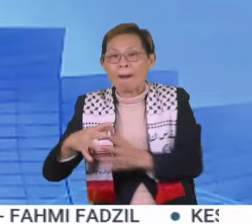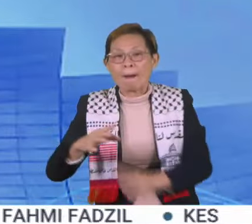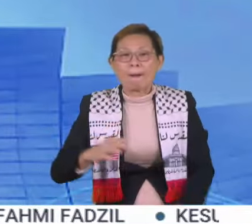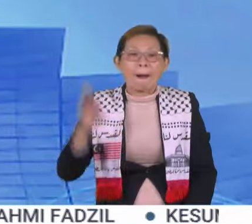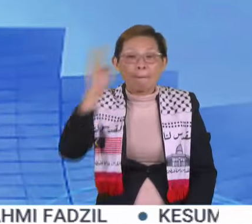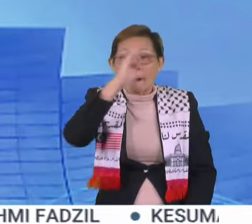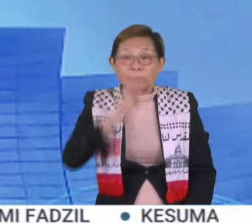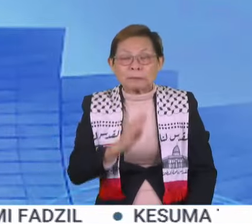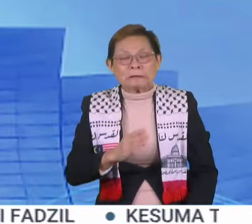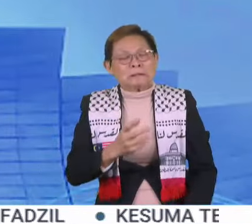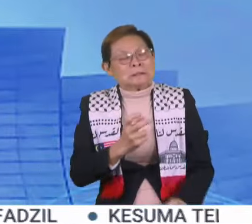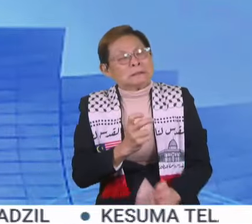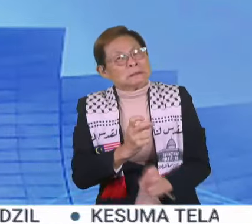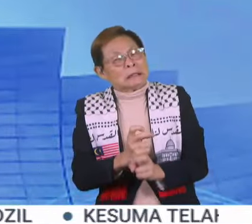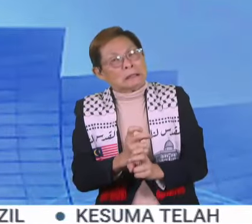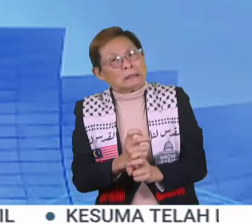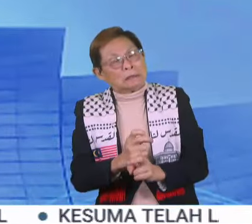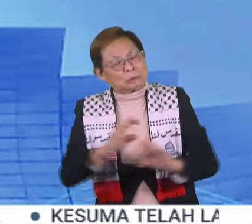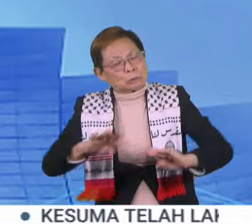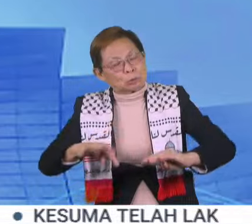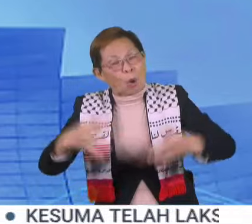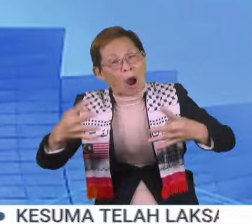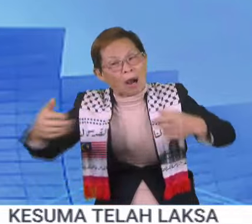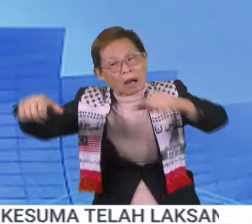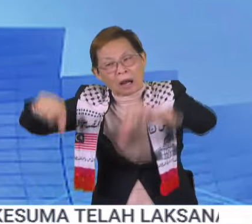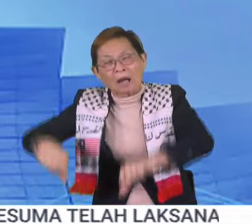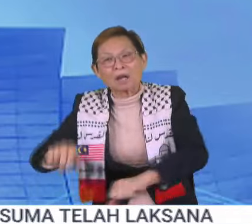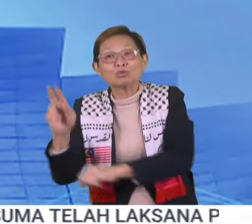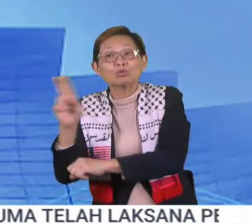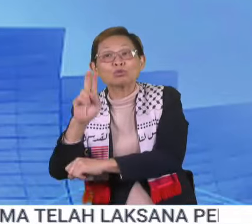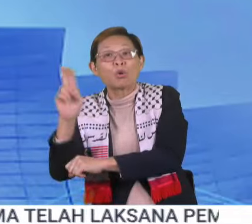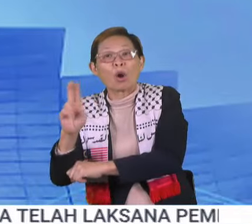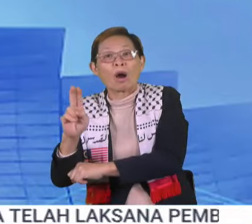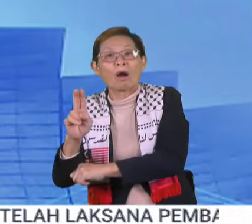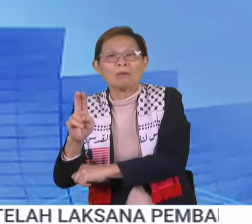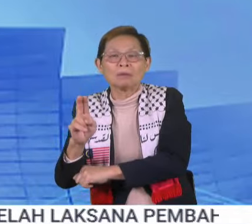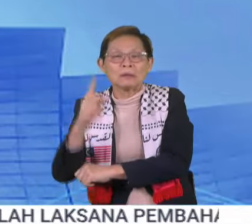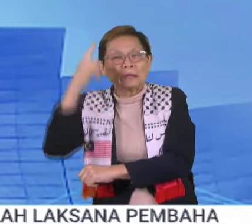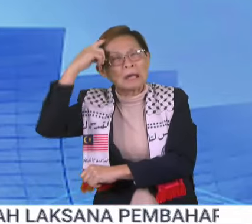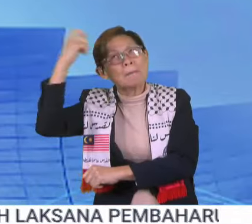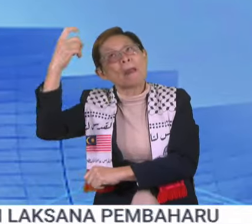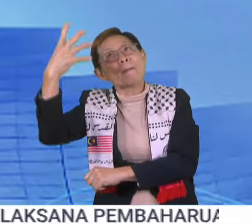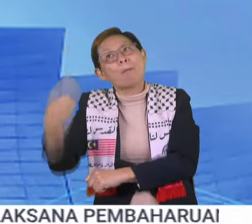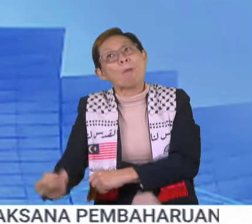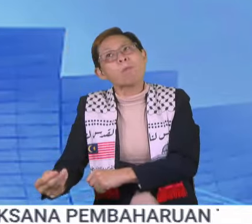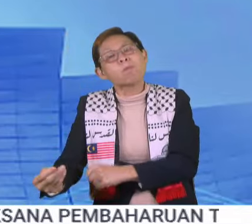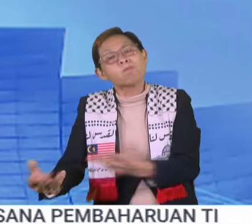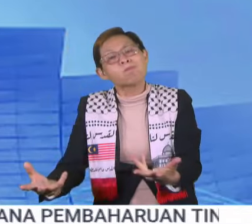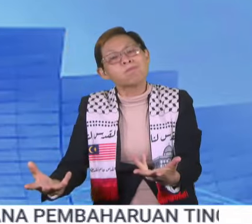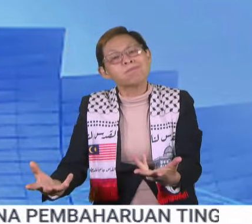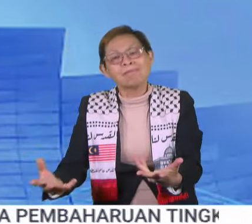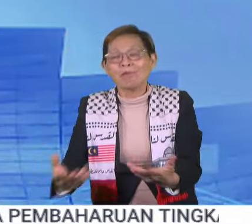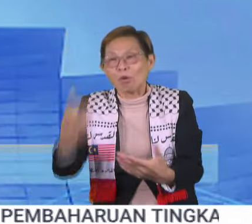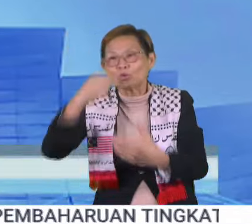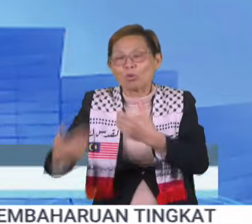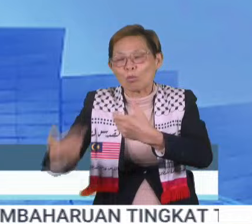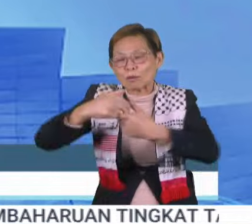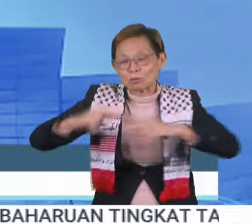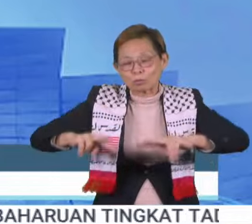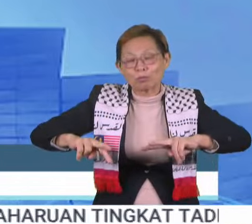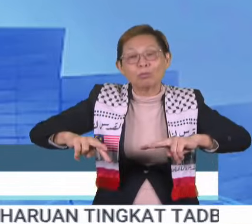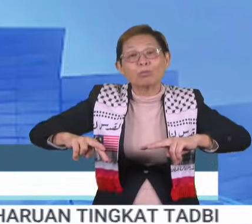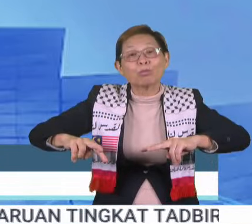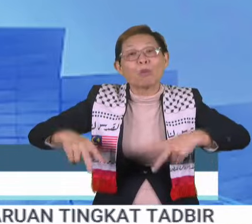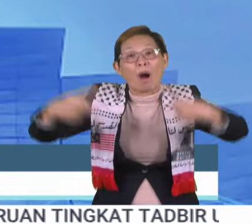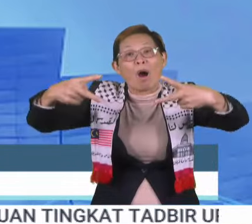terpaksa menelan pahit apabila tewas suku akhir di tangan Uruguay. Sekaligus melenyapkan impian The Seleção untuk mara ke separuh akhir